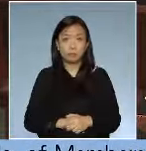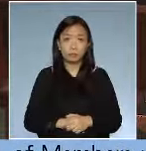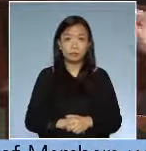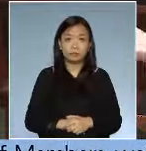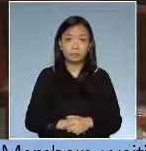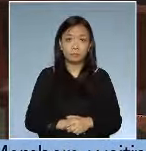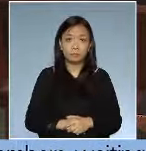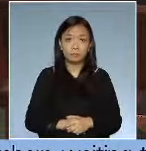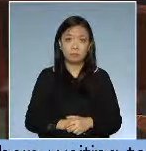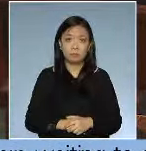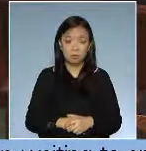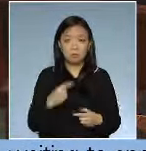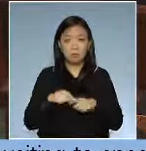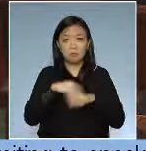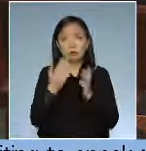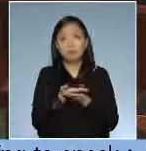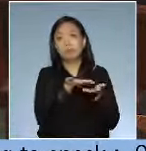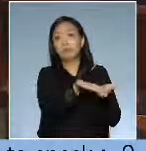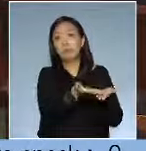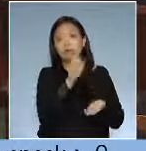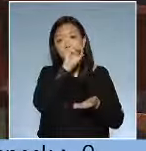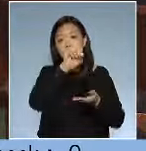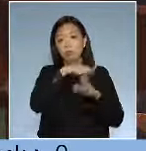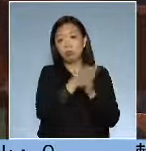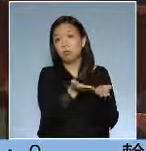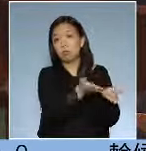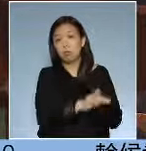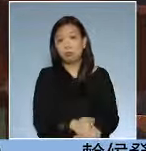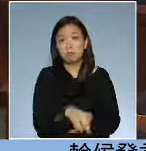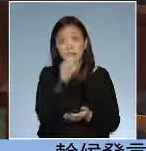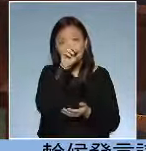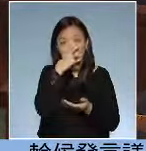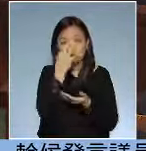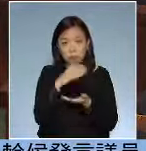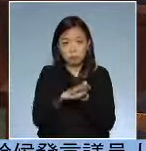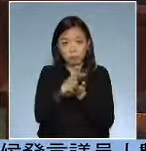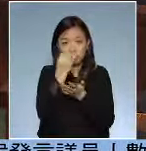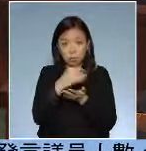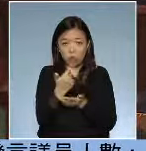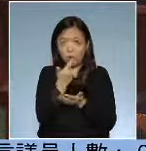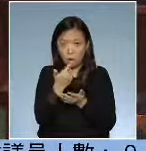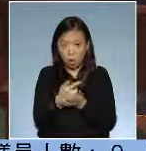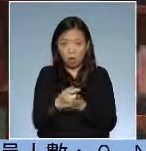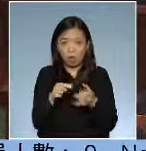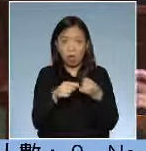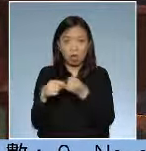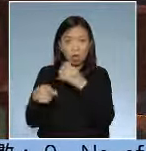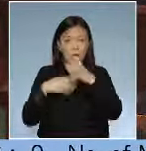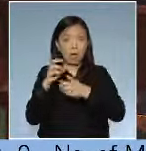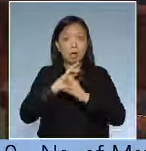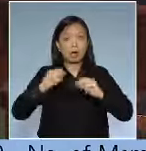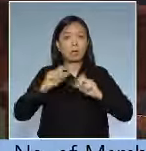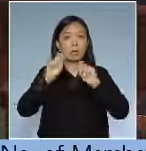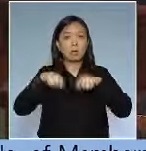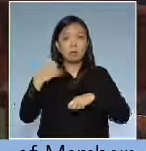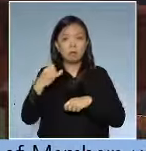真是什麼都你講曬啦！你們講了很多年了，拉布是解決不到問題，你們的行為都解